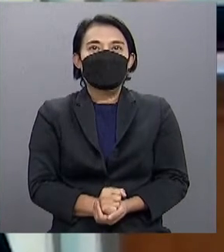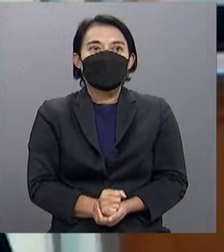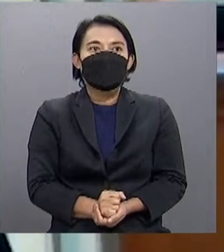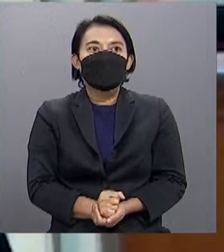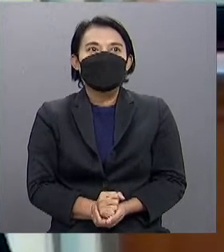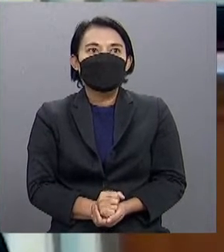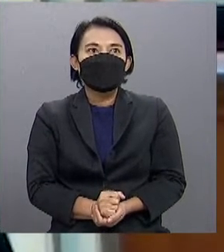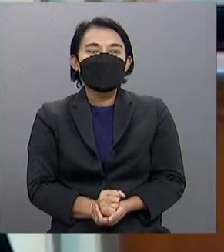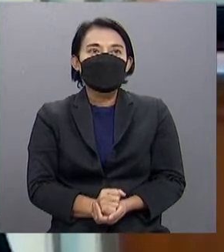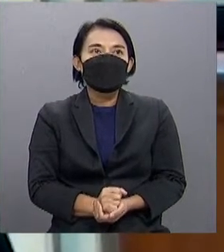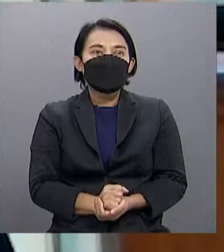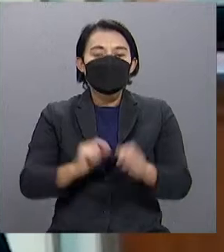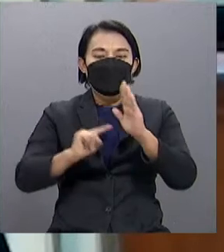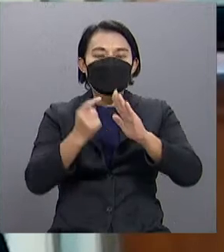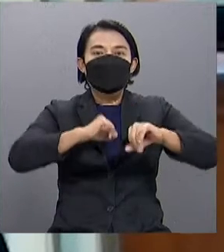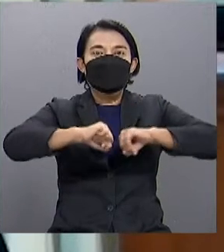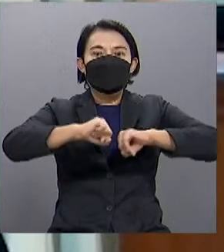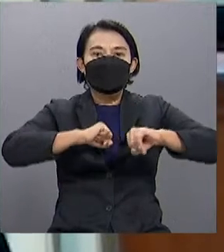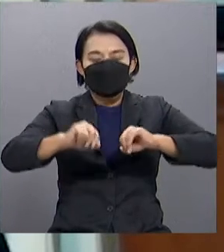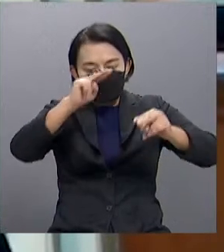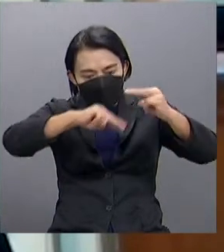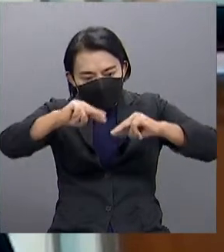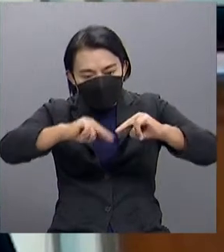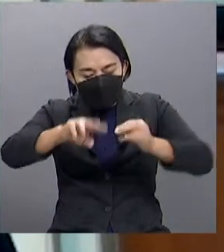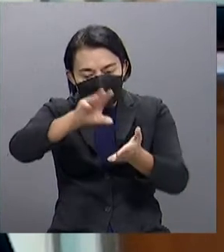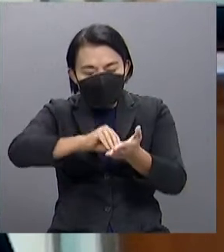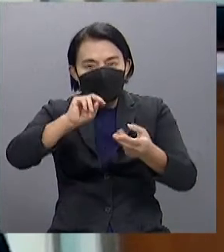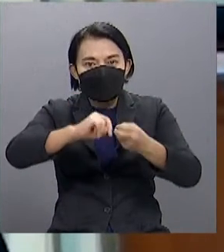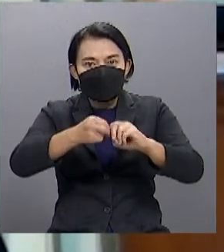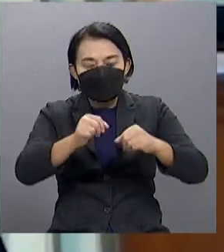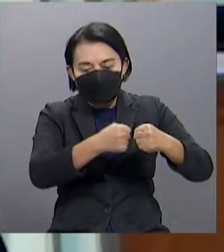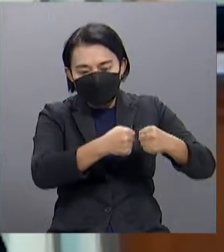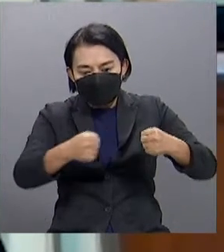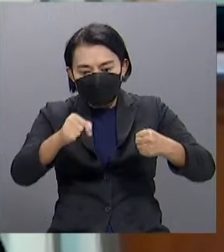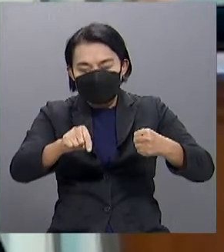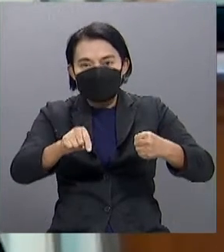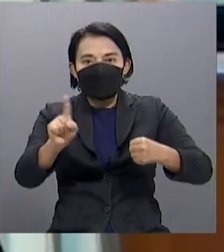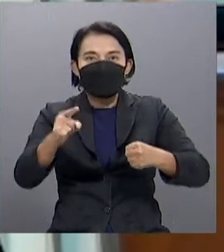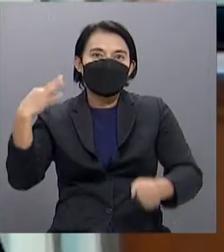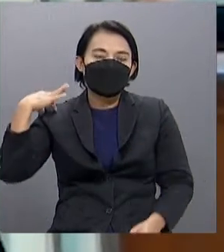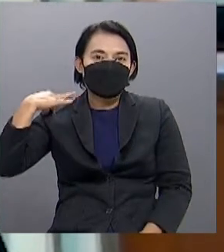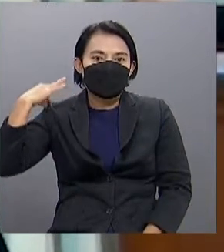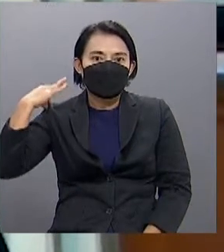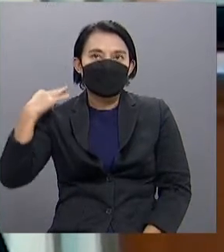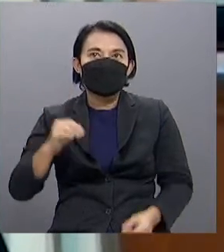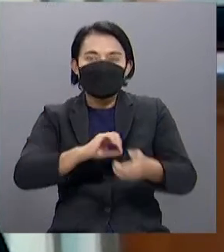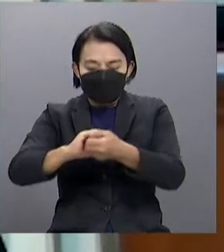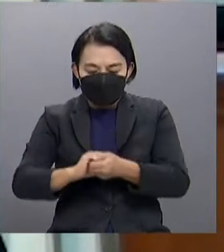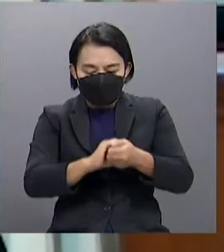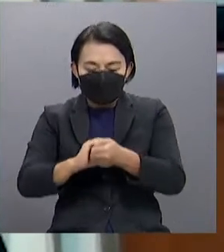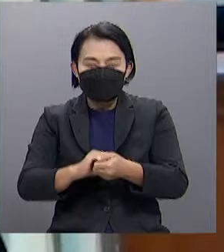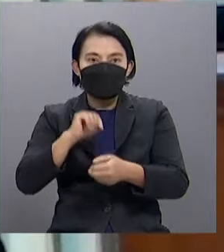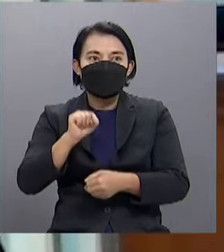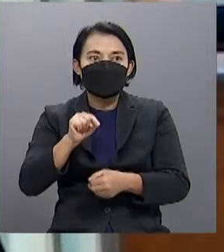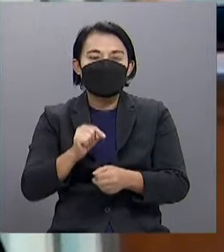จากเยาวชนสำรวจเห็นปัญหาขยายมาจนหาอาสาสมัครแล้วก็ขยายความร่วมมือไปถึงผู้นำ